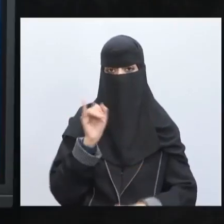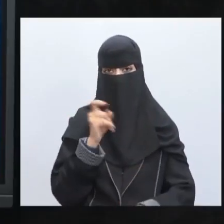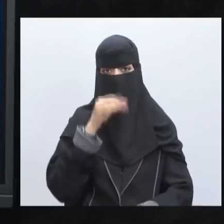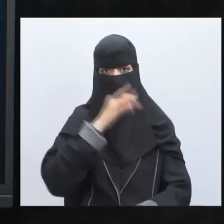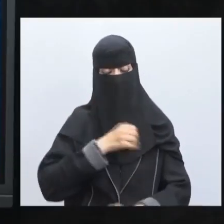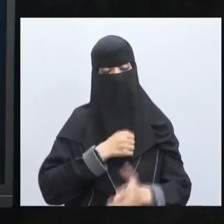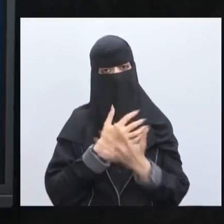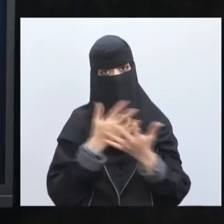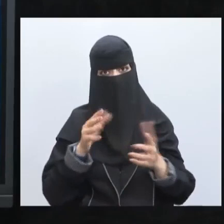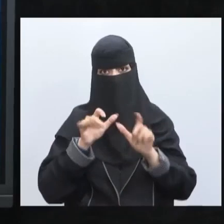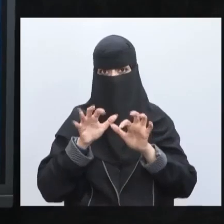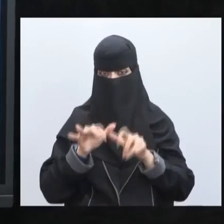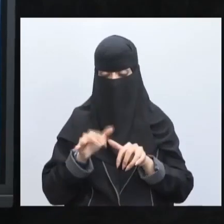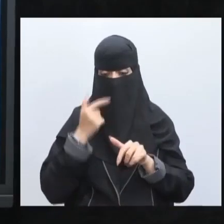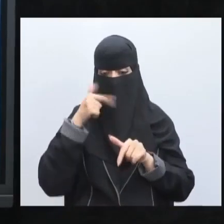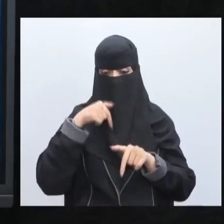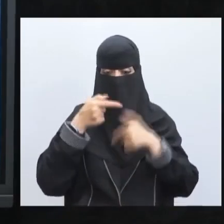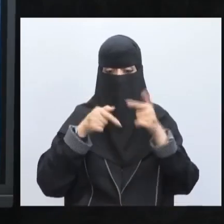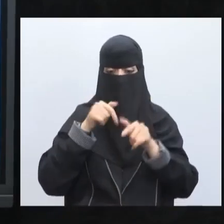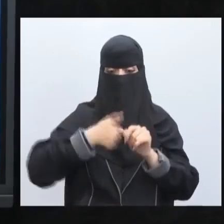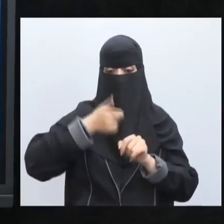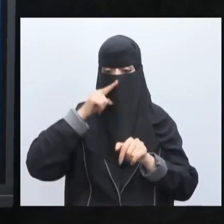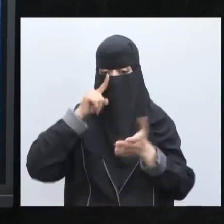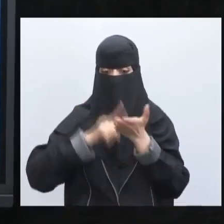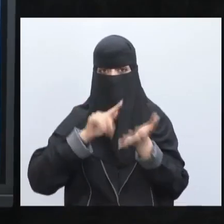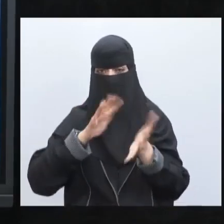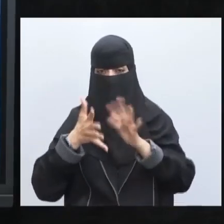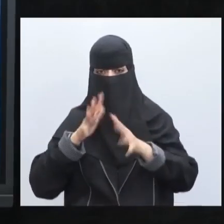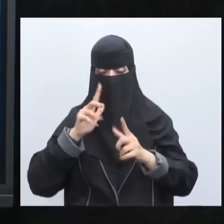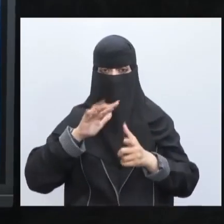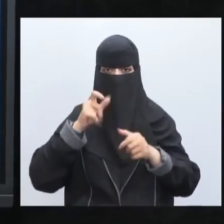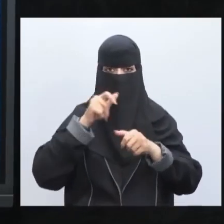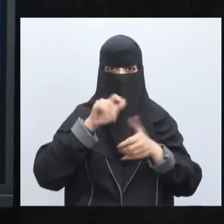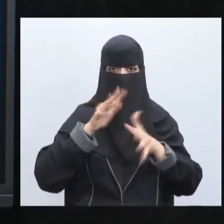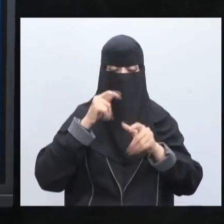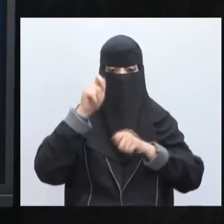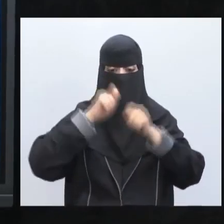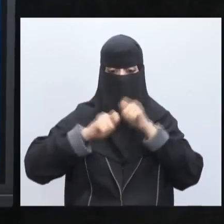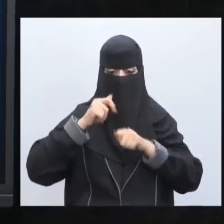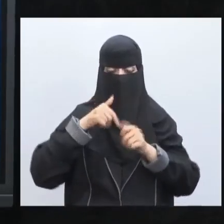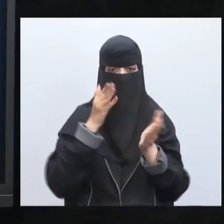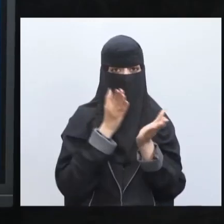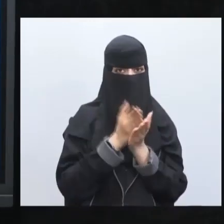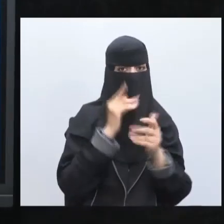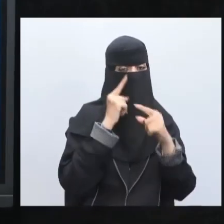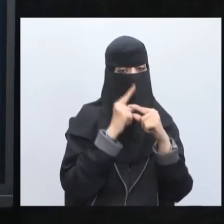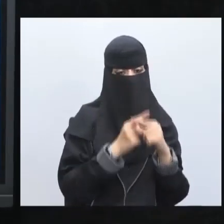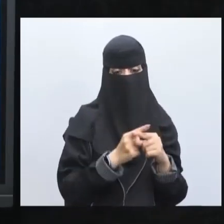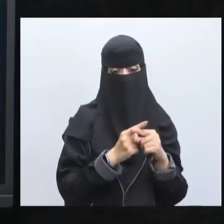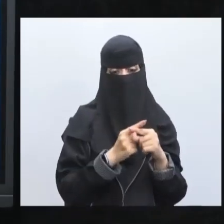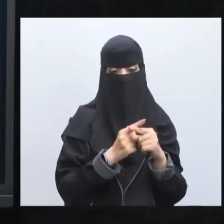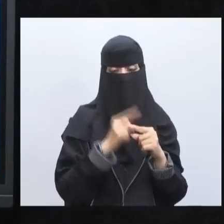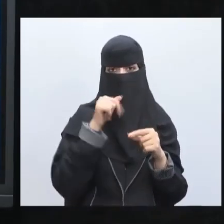الجامه للتقنيه الرقميه الا ان البعض قد يستخدمها بطريقه